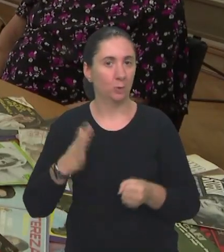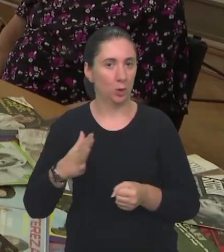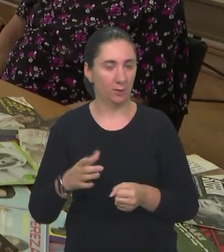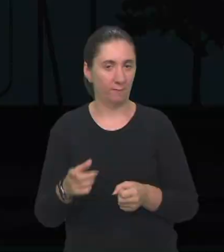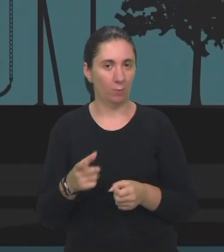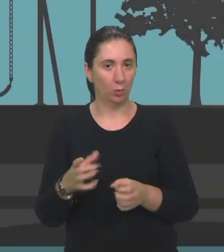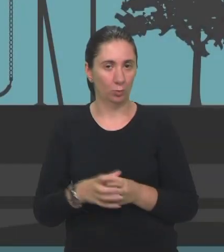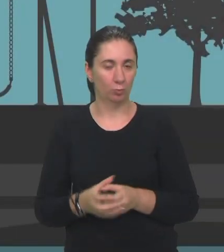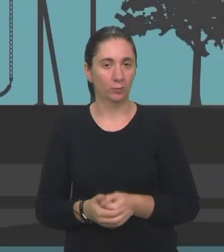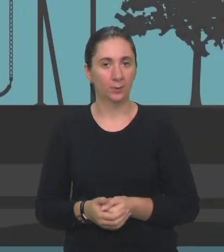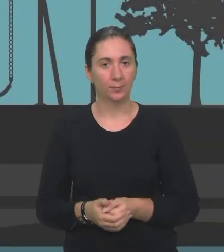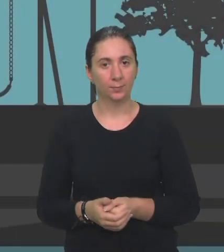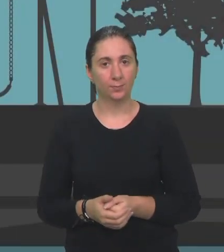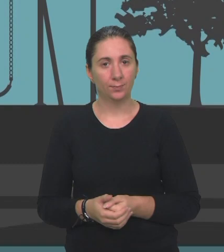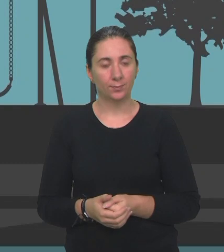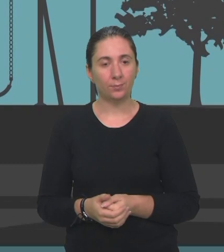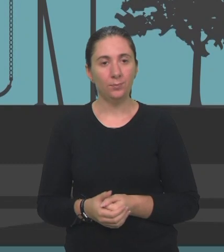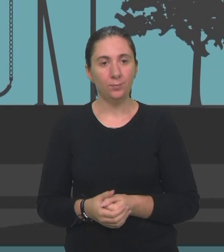društva.